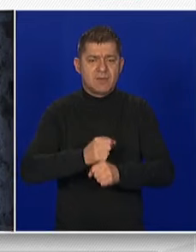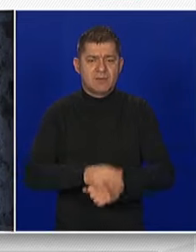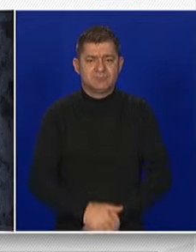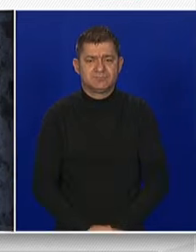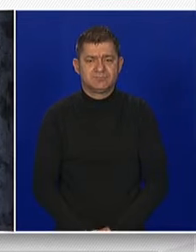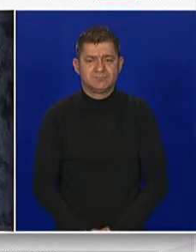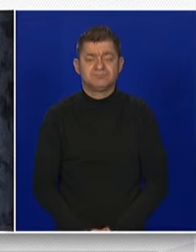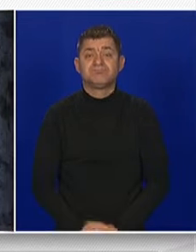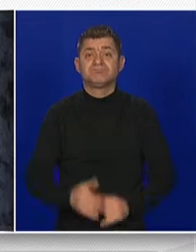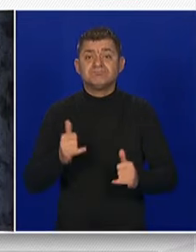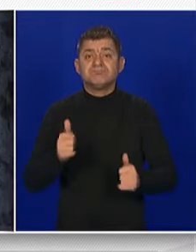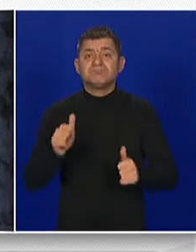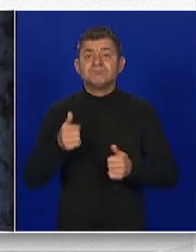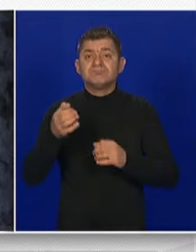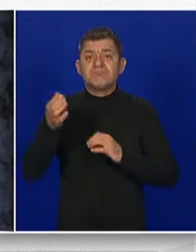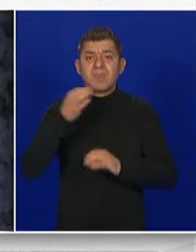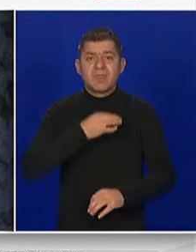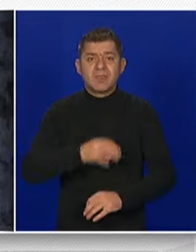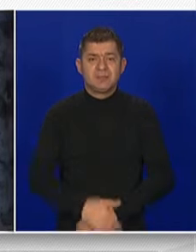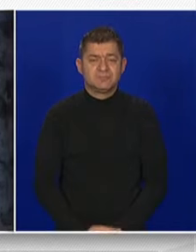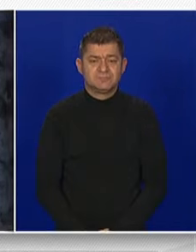Idemo dalje.